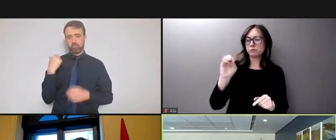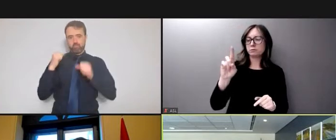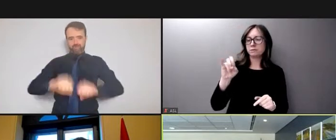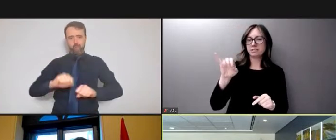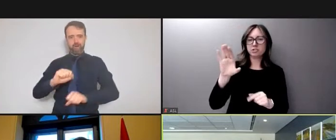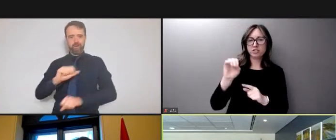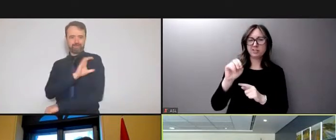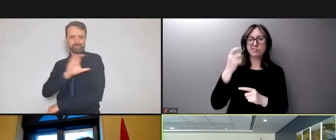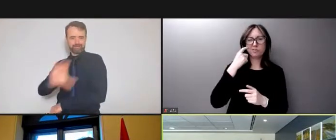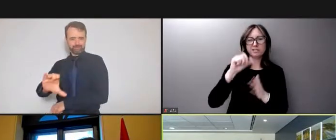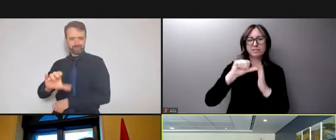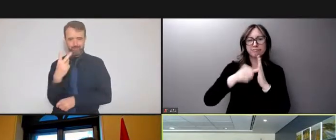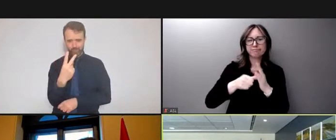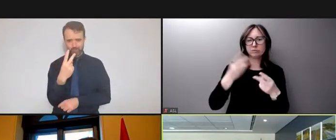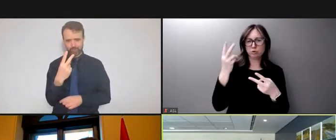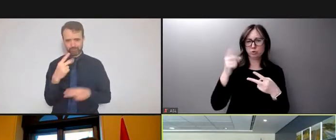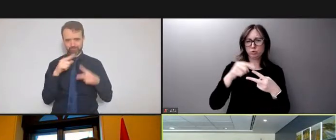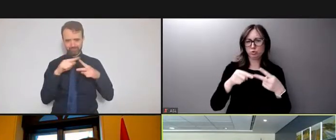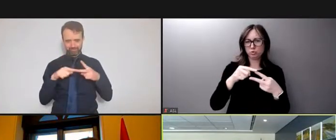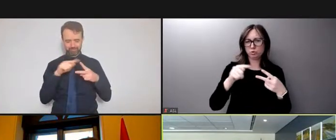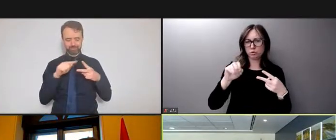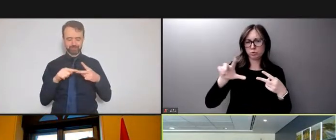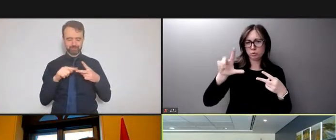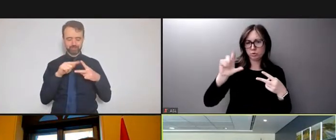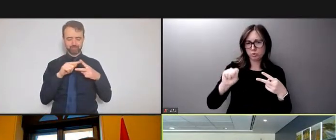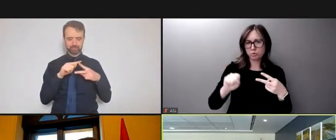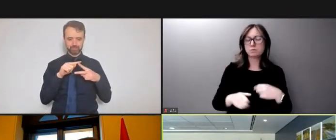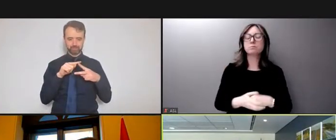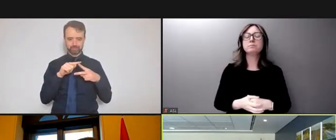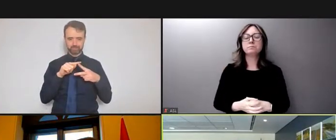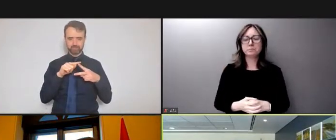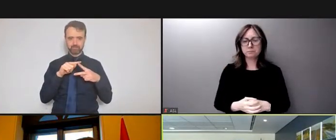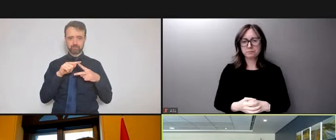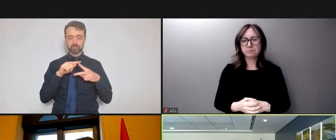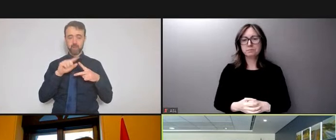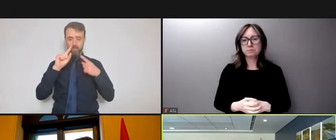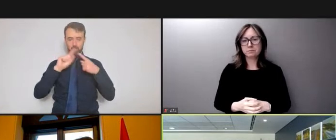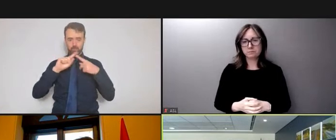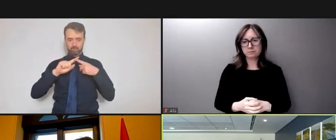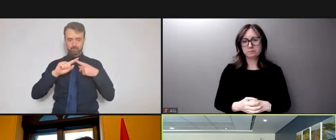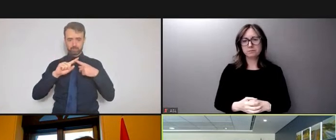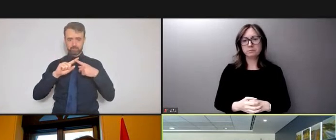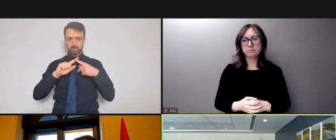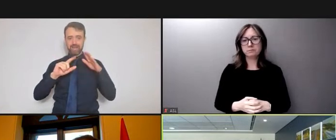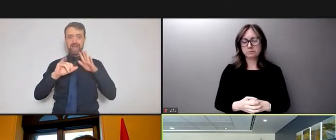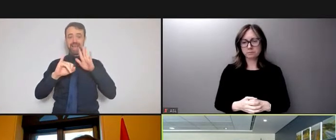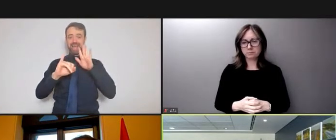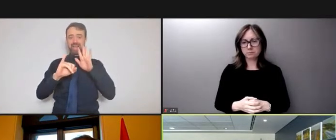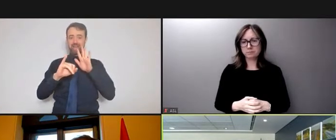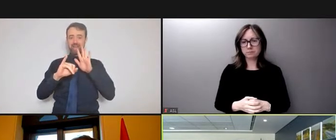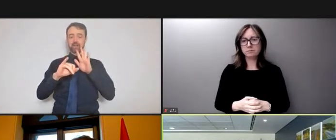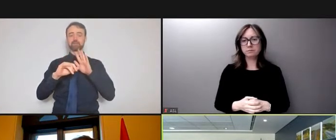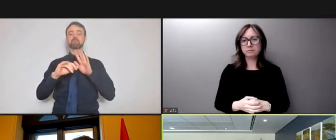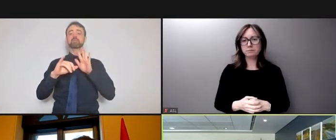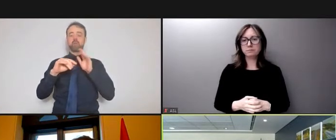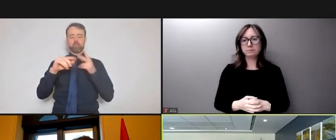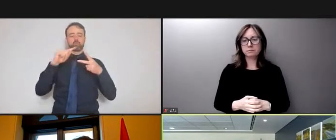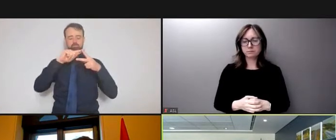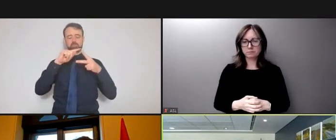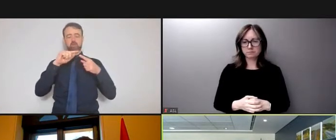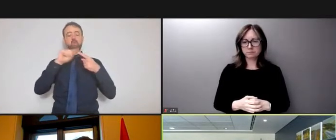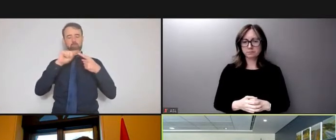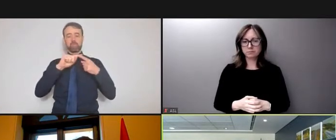'identification et la fortification des périmètres, justement,